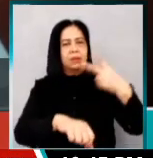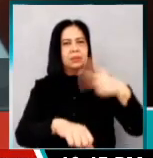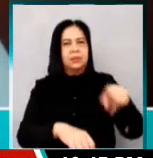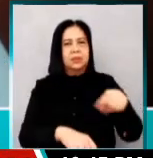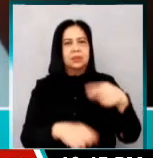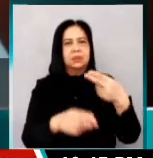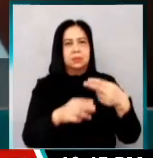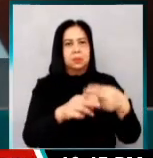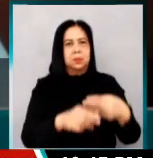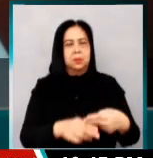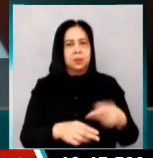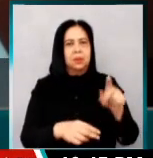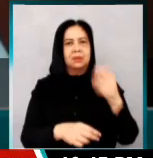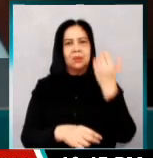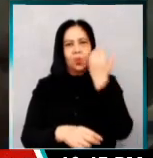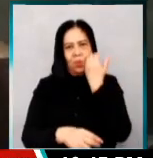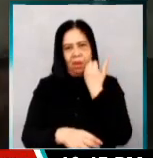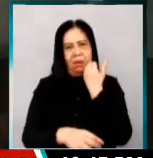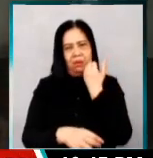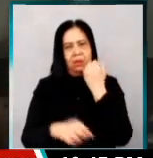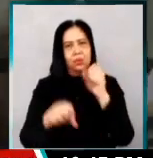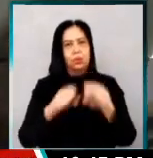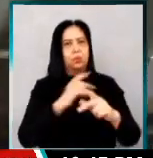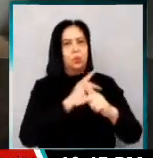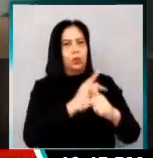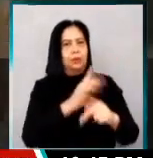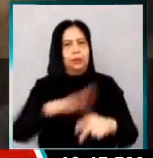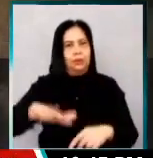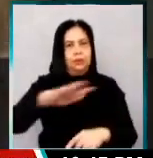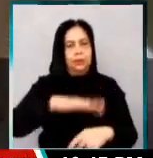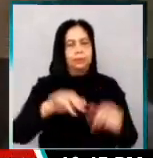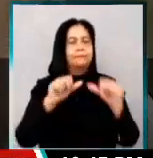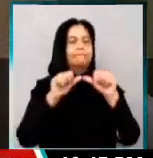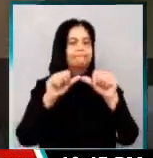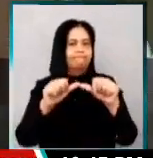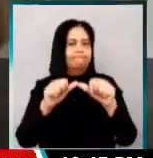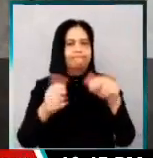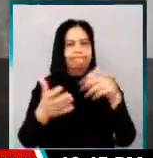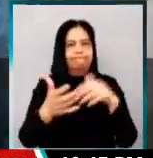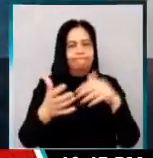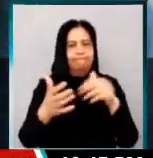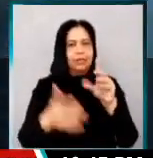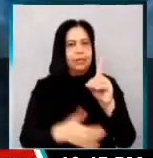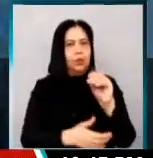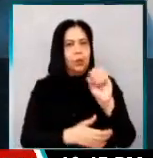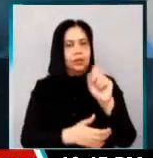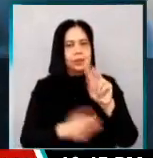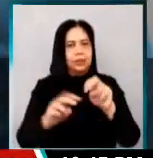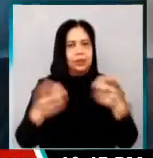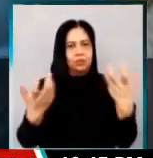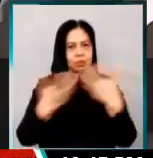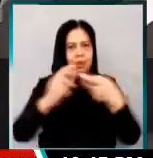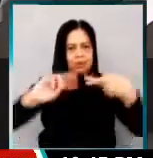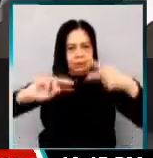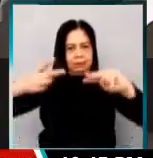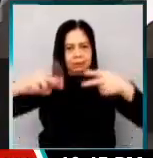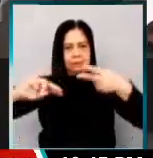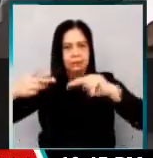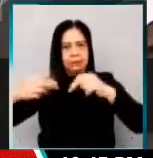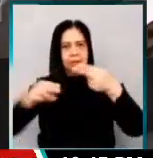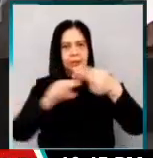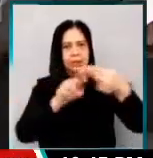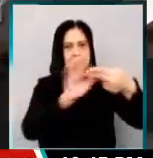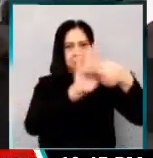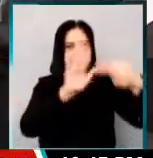ay kulang doon para maprotektahan sila. Tuloy-tuloy raw ang pag-aaral ng DOST sa mix and match ng brand ng bakuna, pero tingin ni Dr.